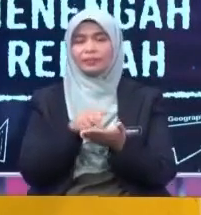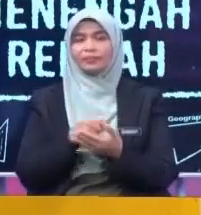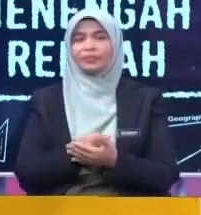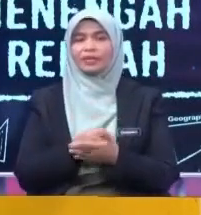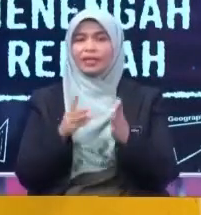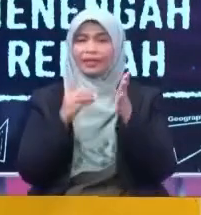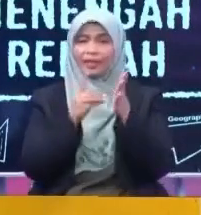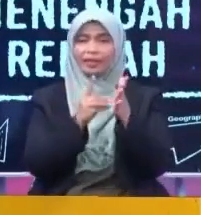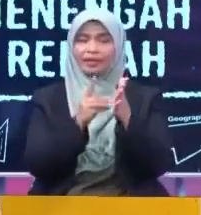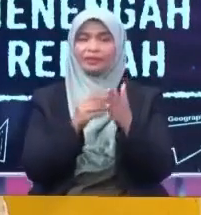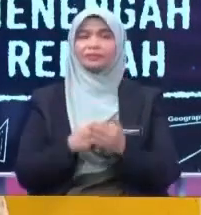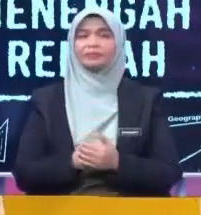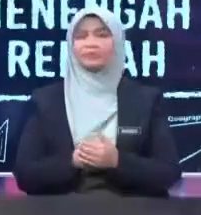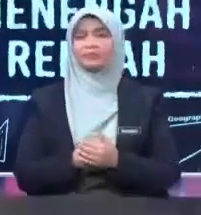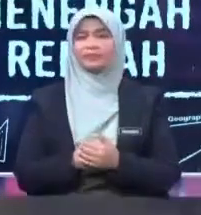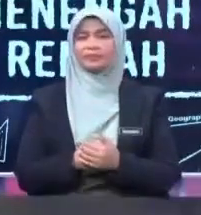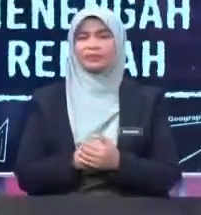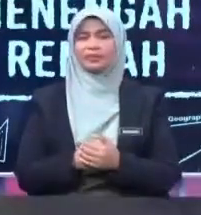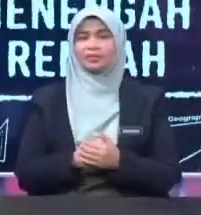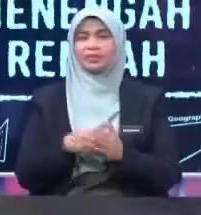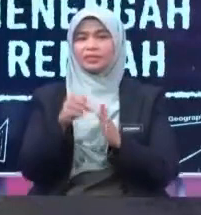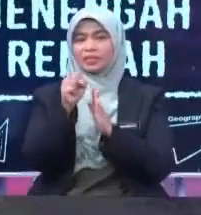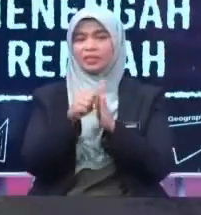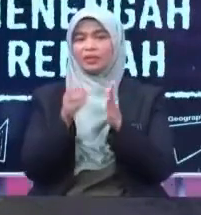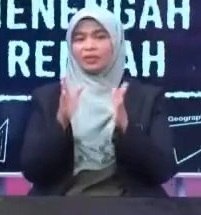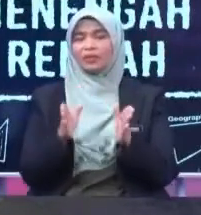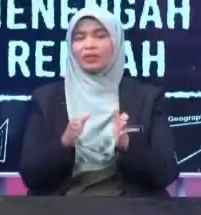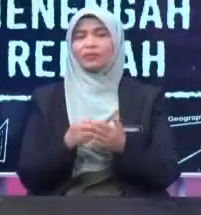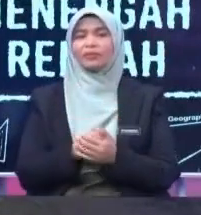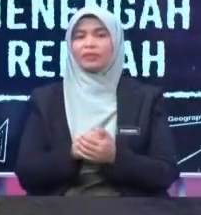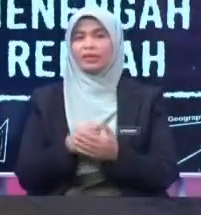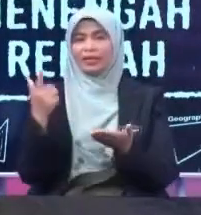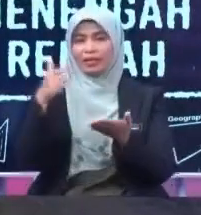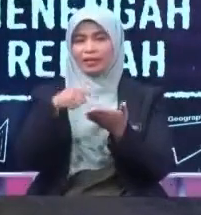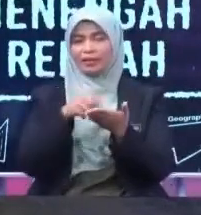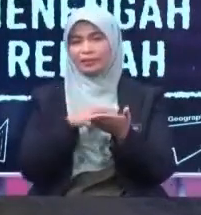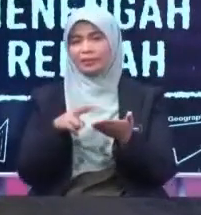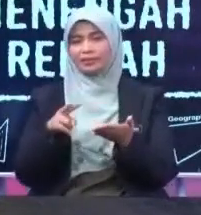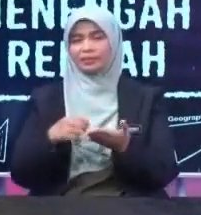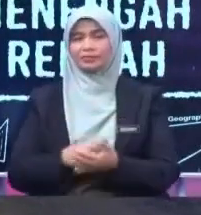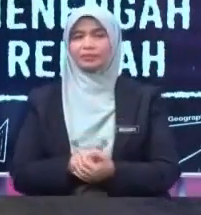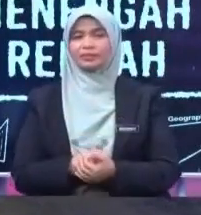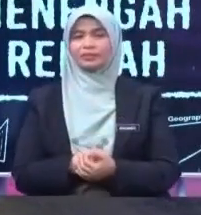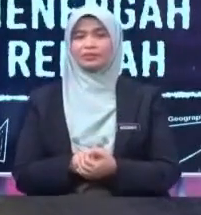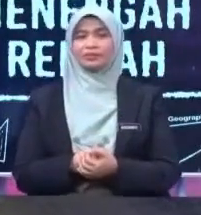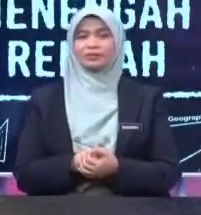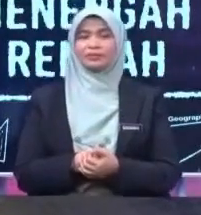Dalil lah. Ustazah nak minta seorang lagi murid untuk membacakan dalil berkaitan dengan hisab surah okay. Al-Ghashiyah. Silakan.